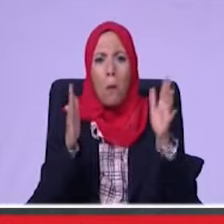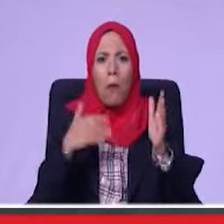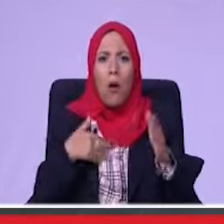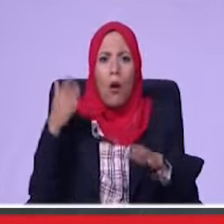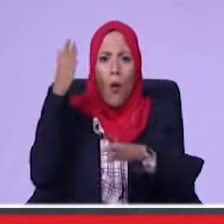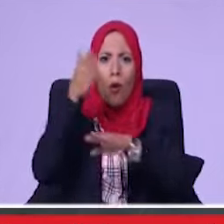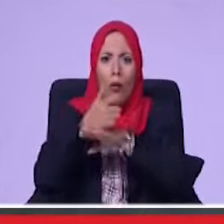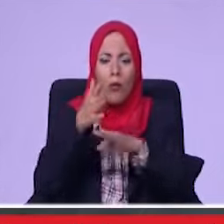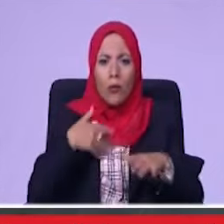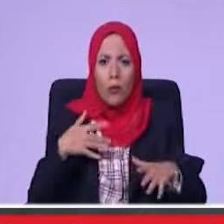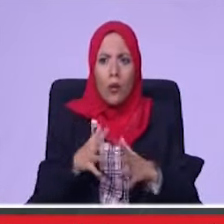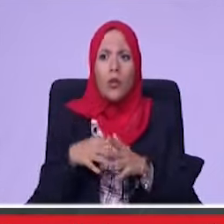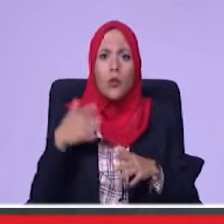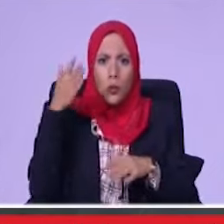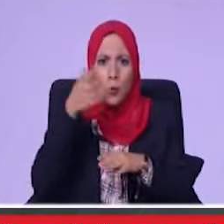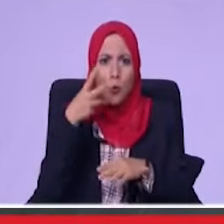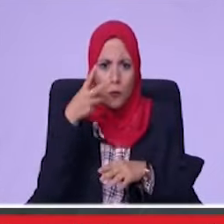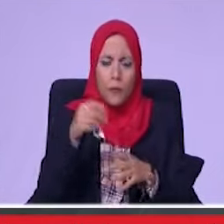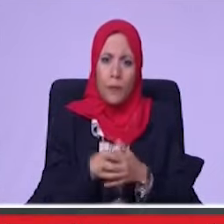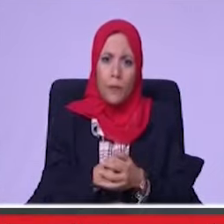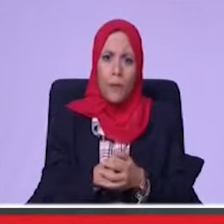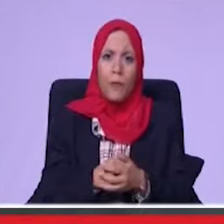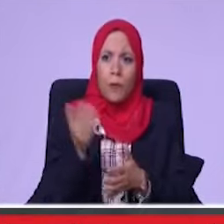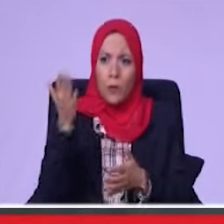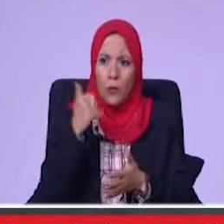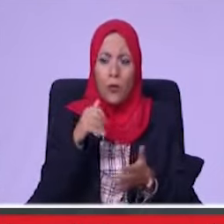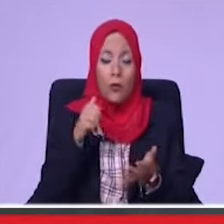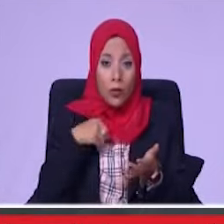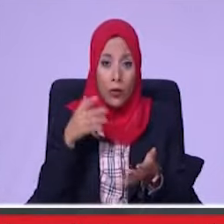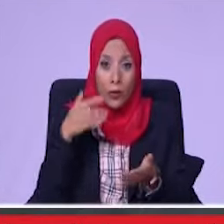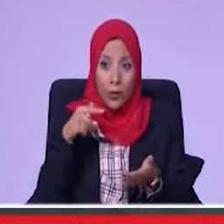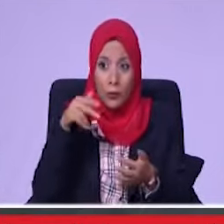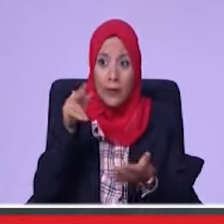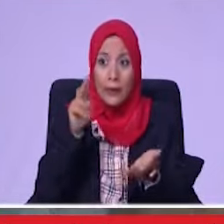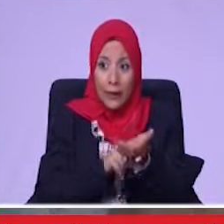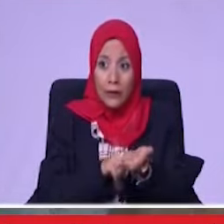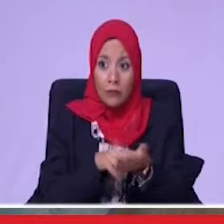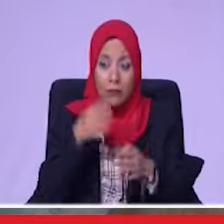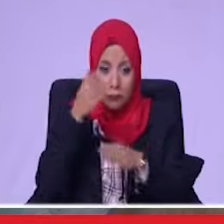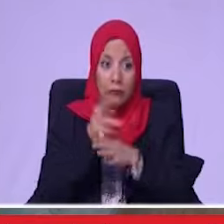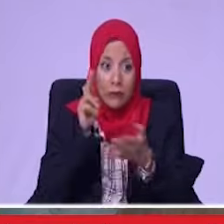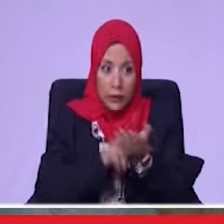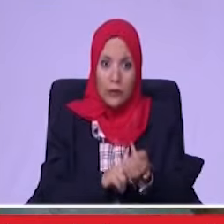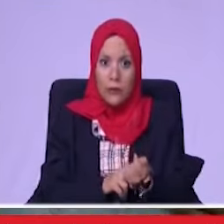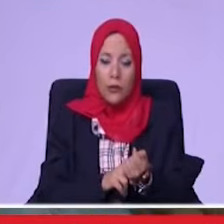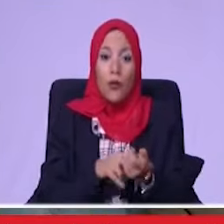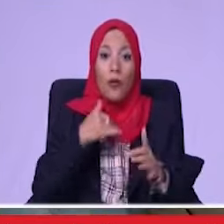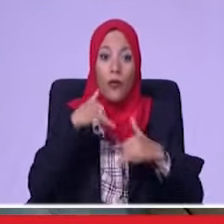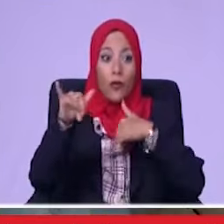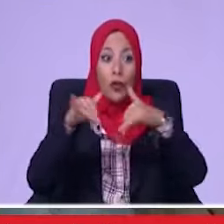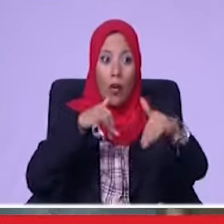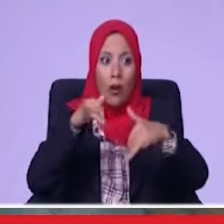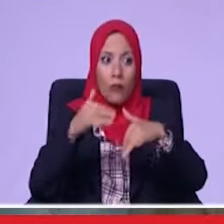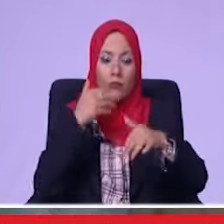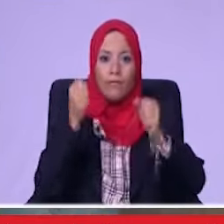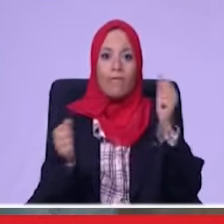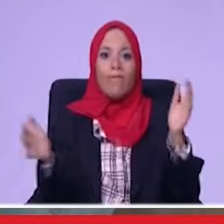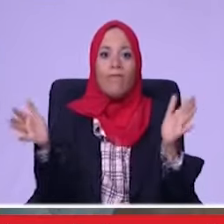في مناسبه عندنا في طميه فبيحضروها وراجعين الرياض تاني، وهما في الطريق حصلت